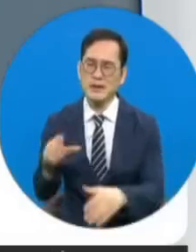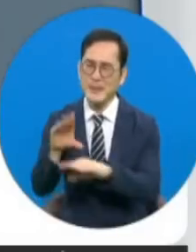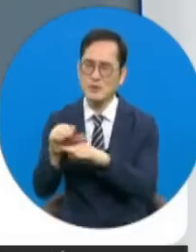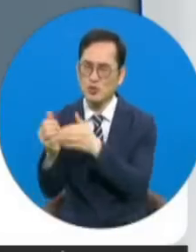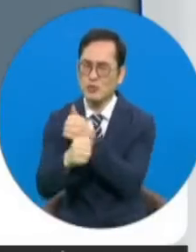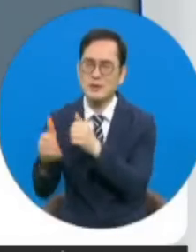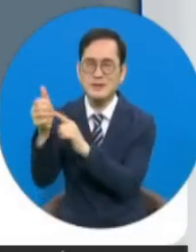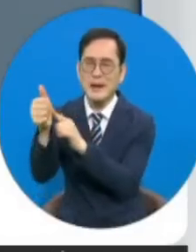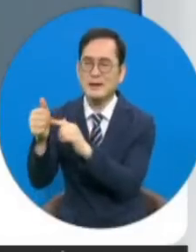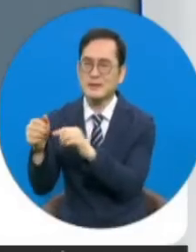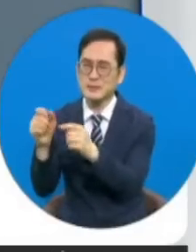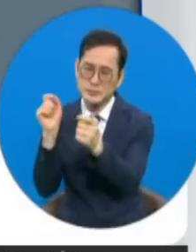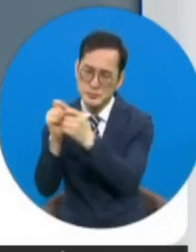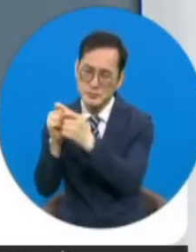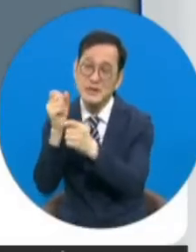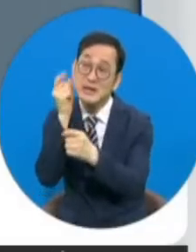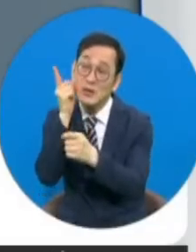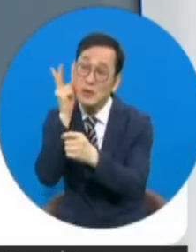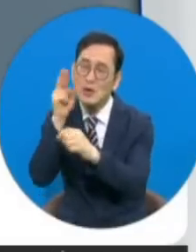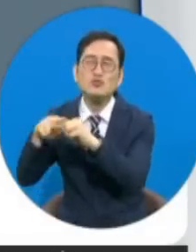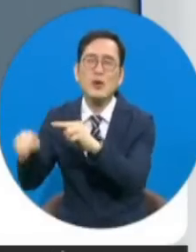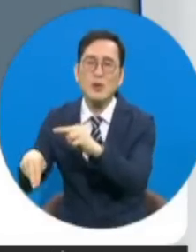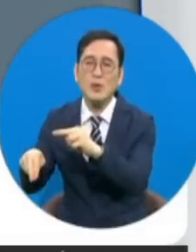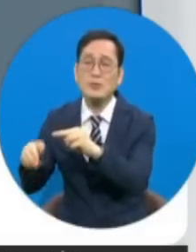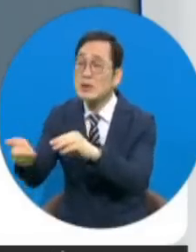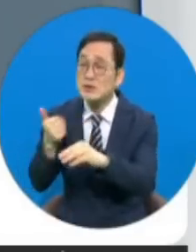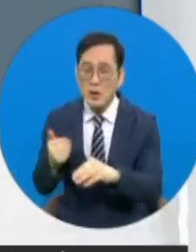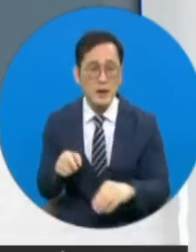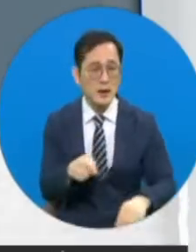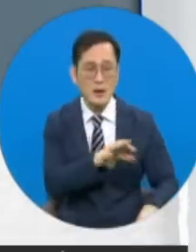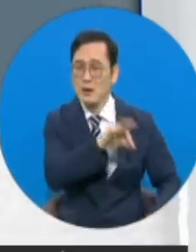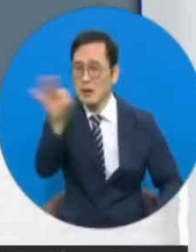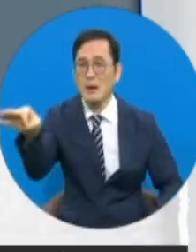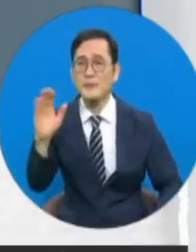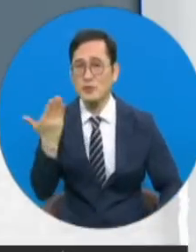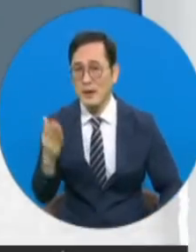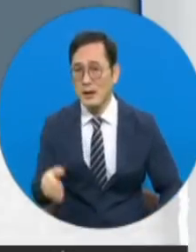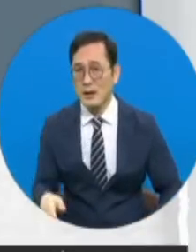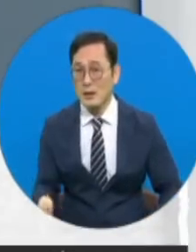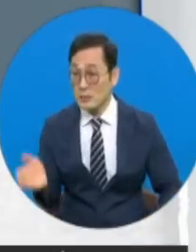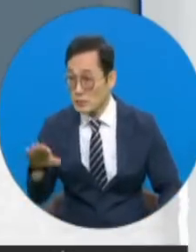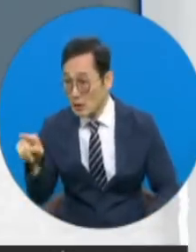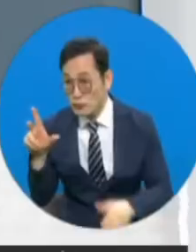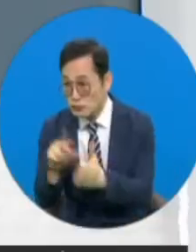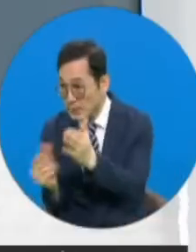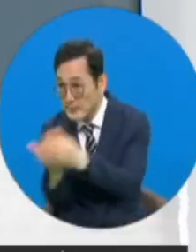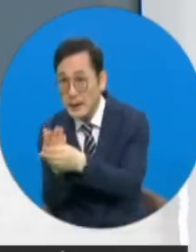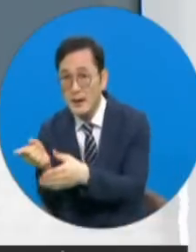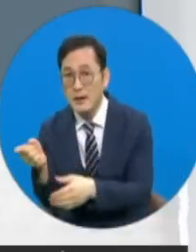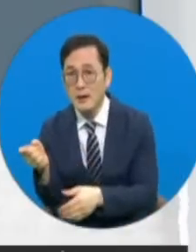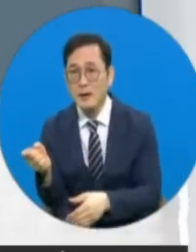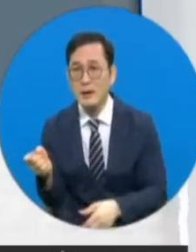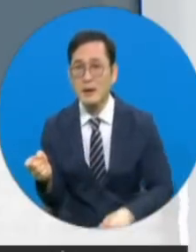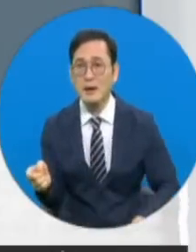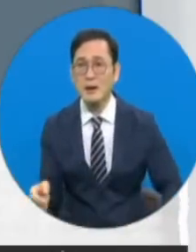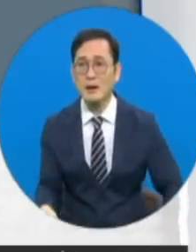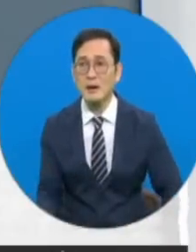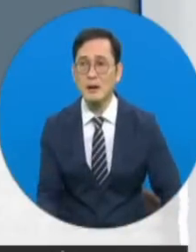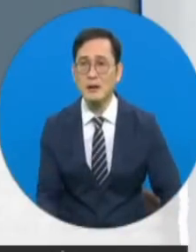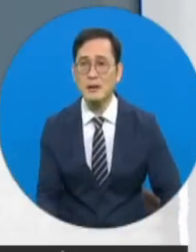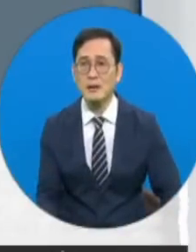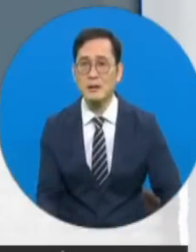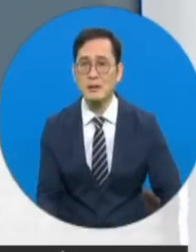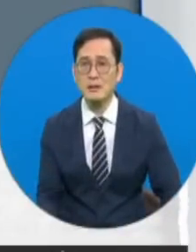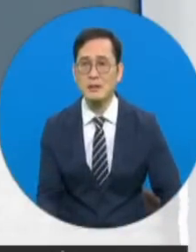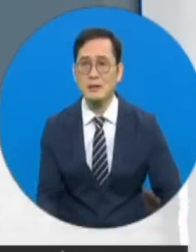거기에 맞춘 인사를 윤석열 정부에서 새롭게 입력하면 될 일입니다 그런데 임기가 남아 있는 상태에서 부태업 면직